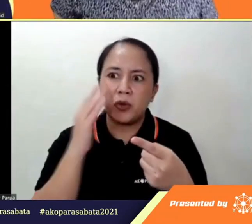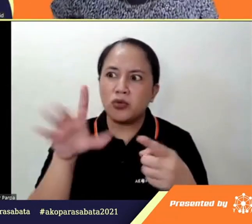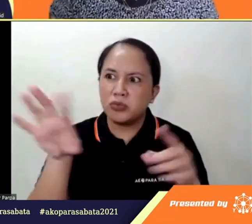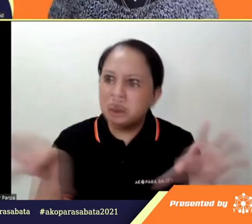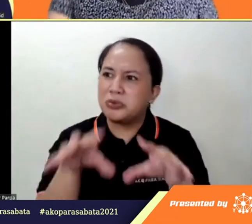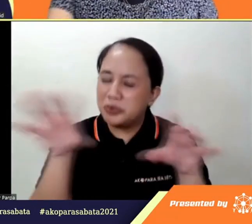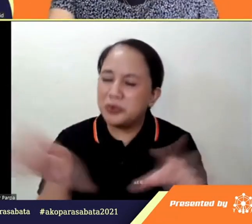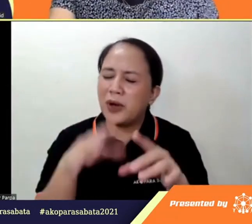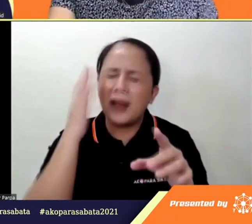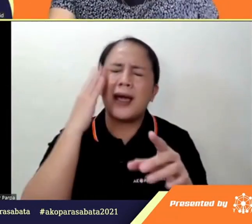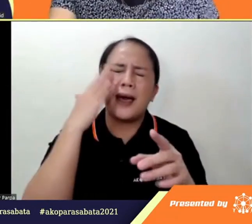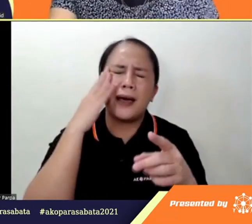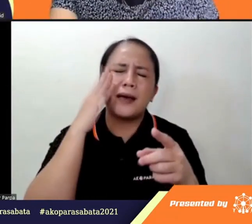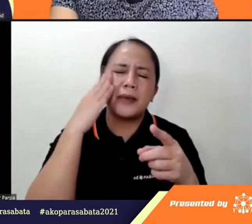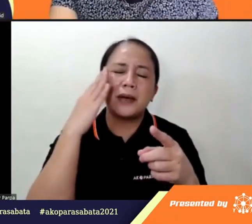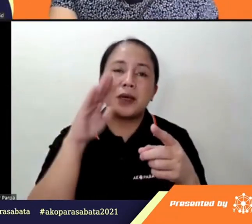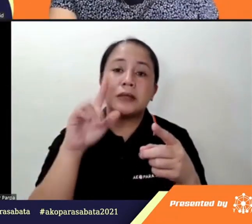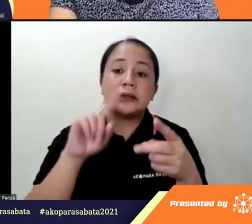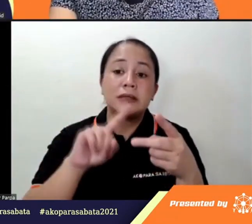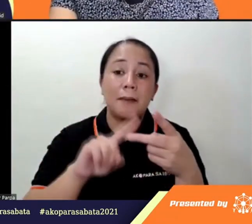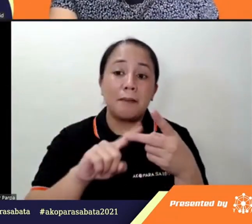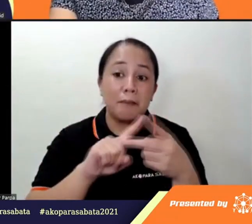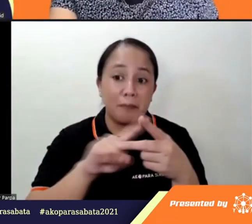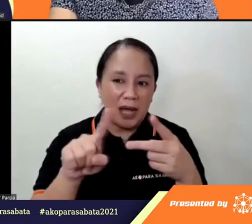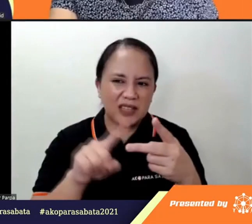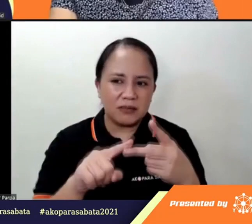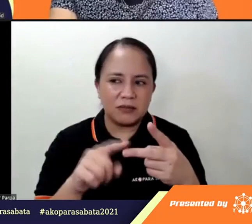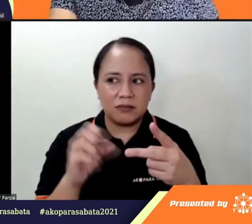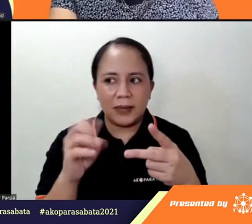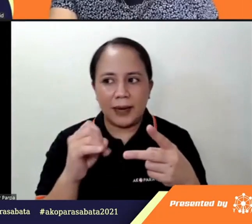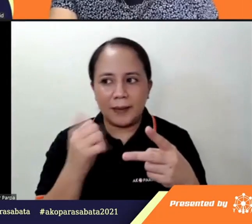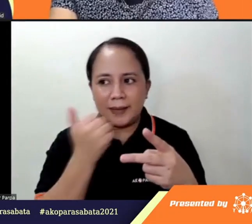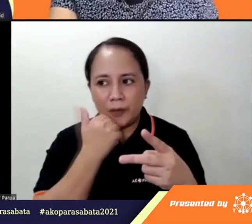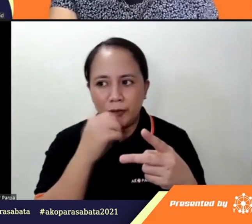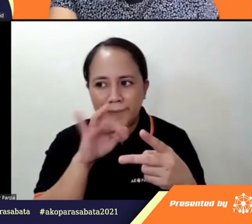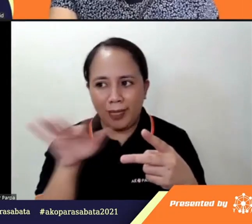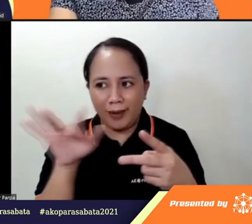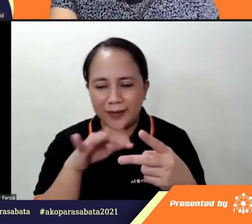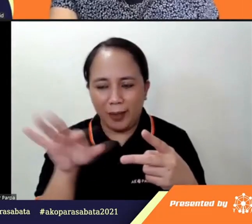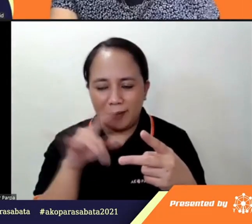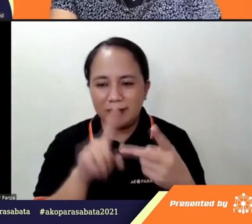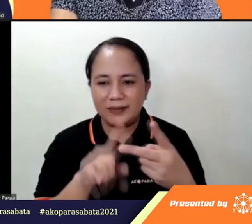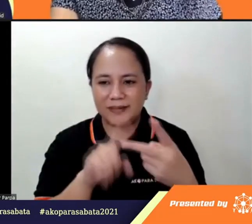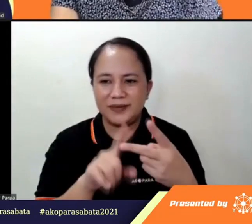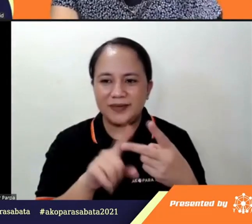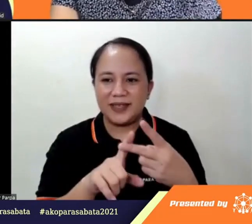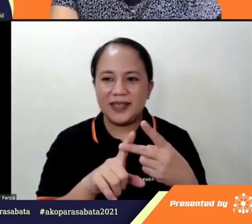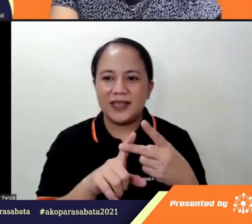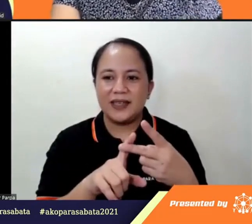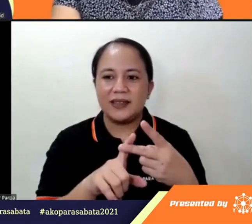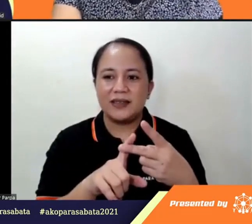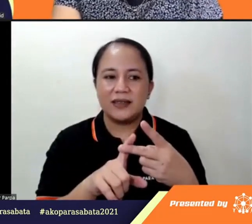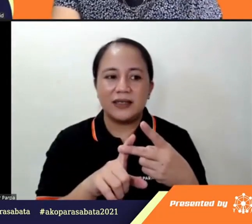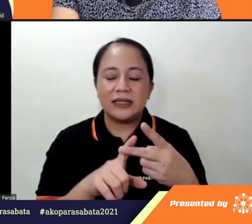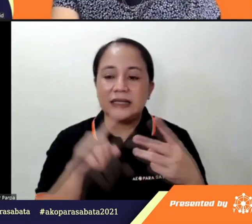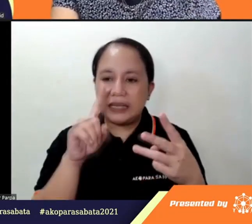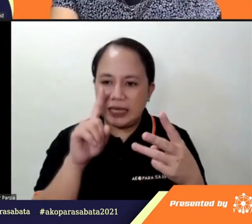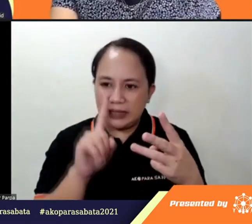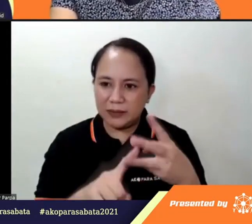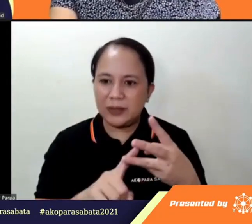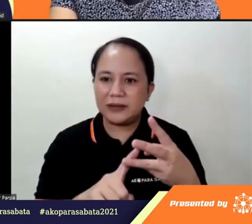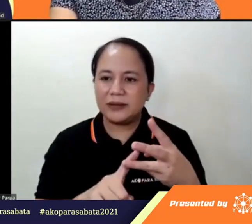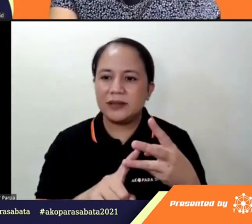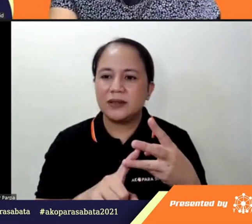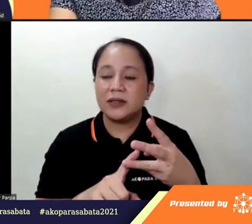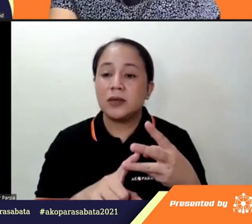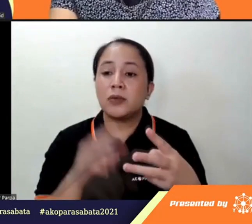pinaghirapan mo to. Pero, ang daming typo error, ang daming, Tapos, sa sandwich mo,